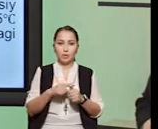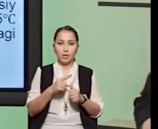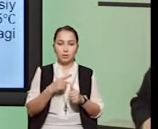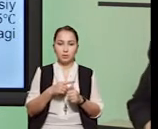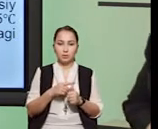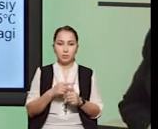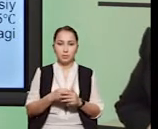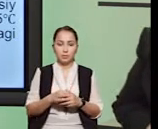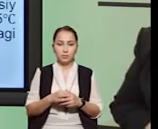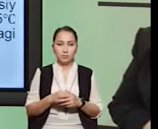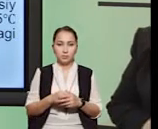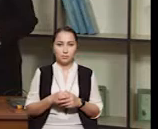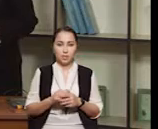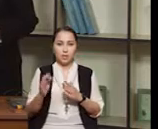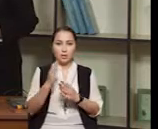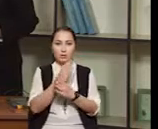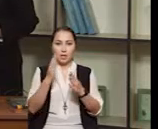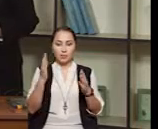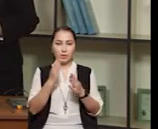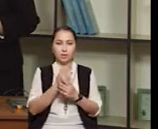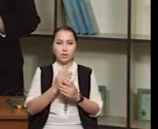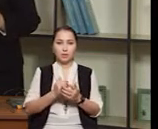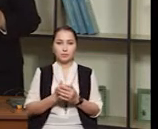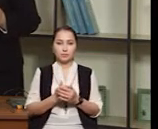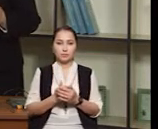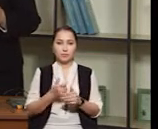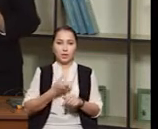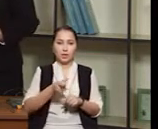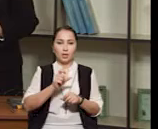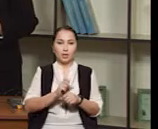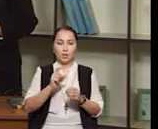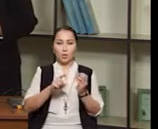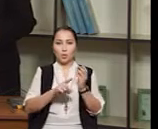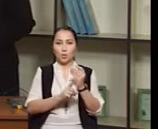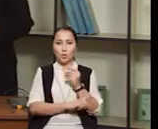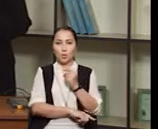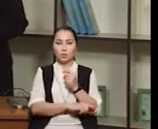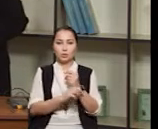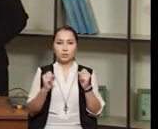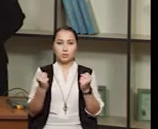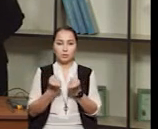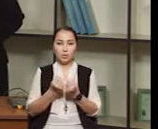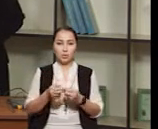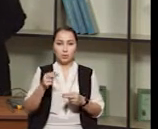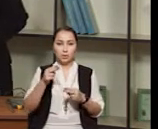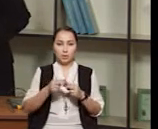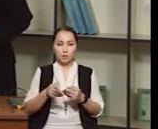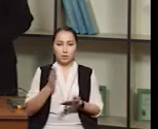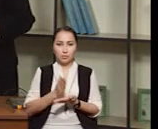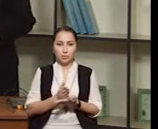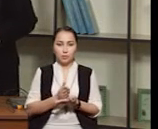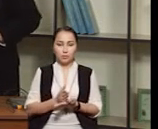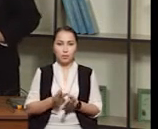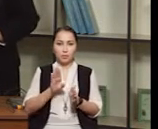boshlandi. Unga ko'ra, tabiatda deydi, eng oxirgi sovuqni chegarasi bor.